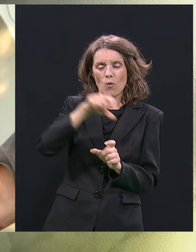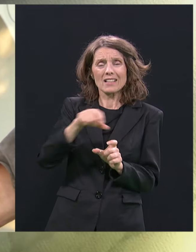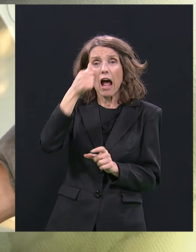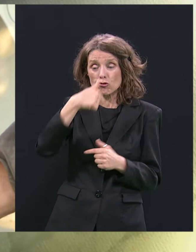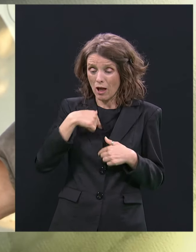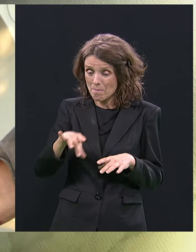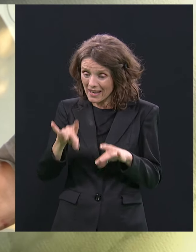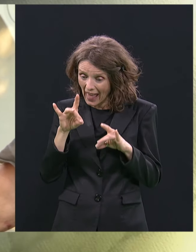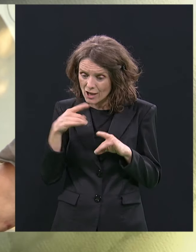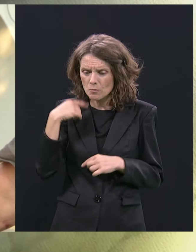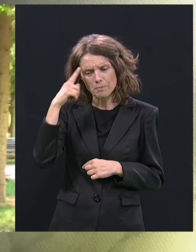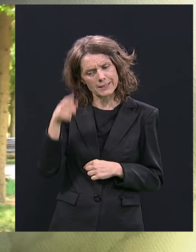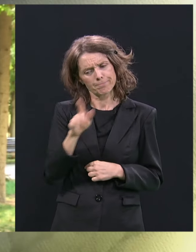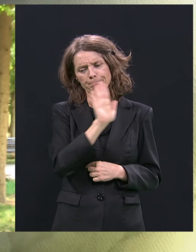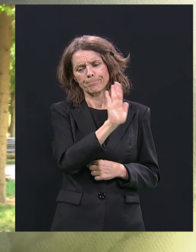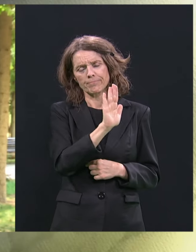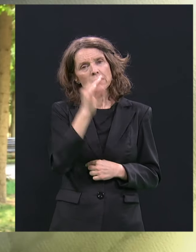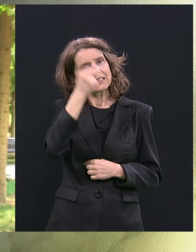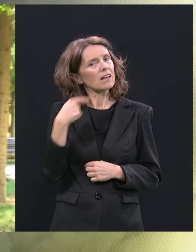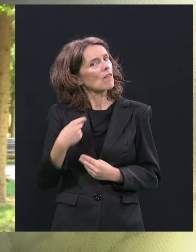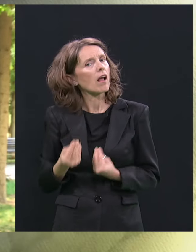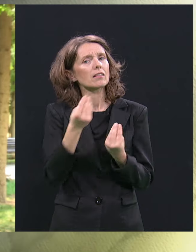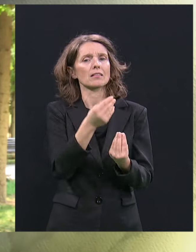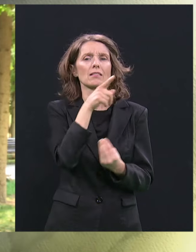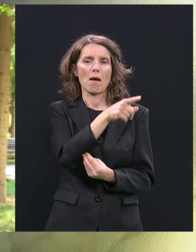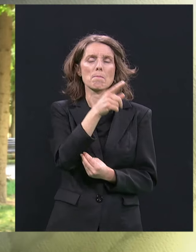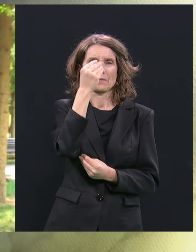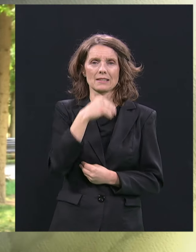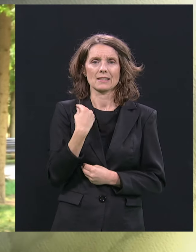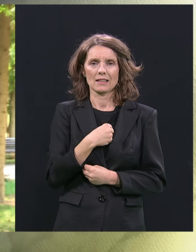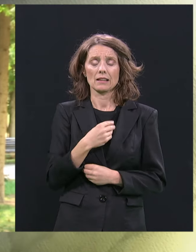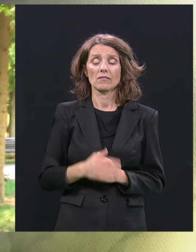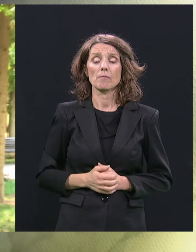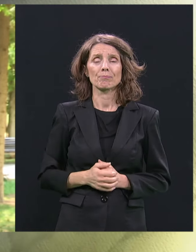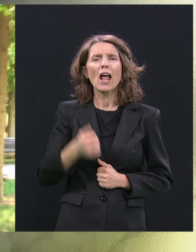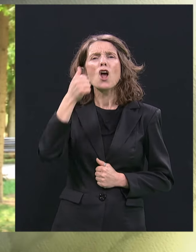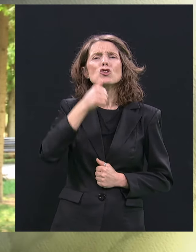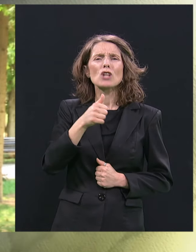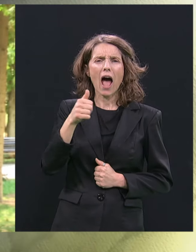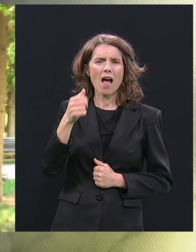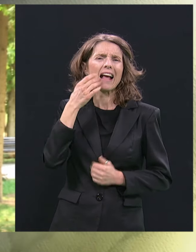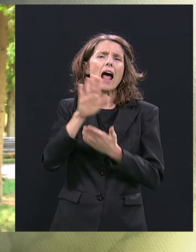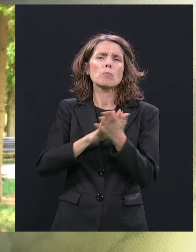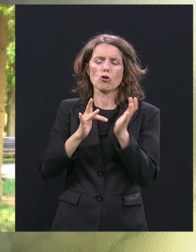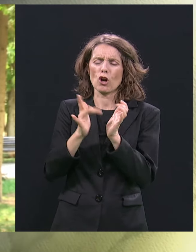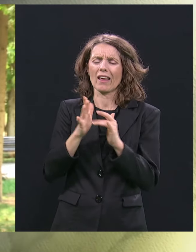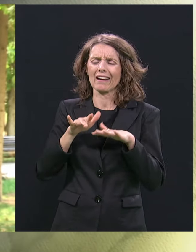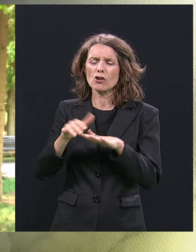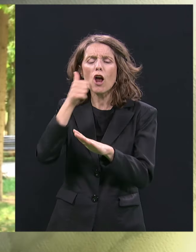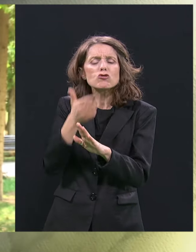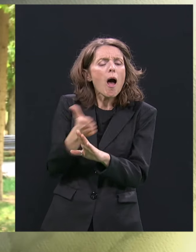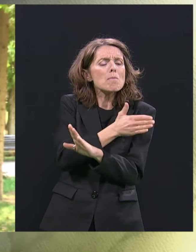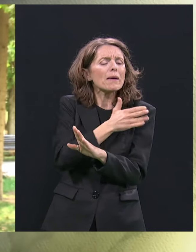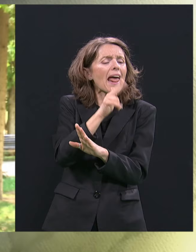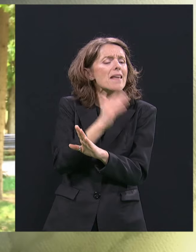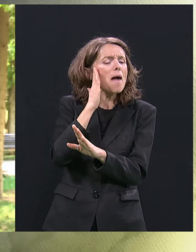crkvi, pohranjujemo u crkvi. Neka religijska verovanja prenele su se i žive danas u hrišćanstvu, odnosno u pravoslavlju. To najbolje vidimo